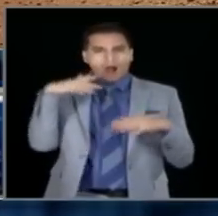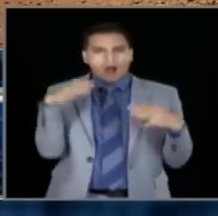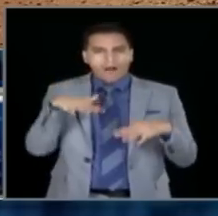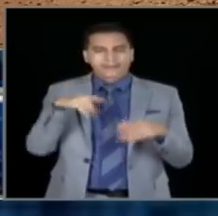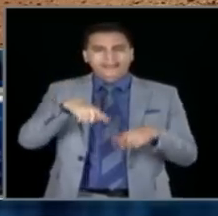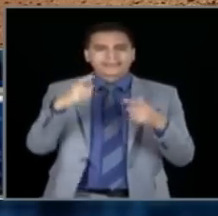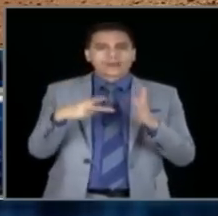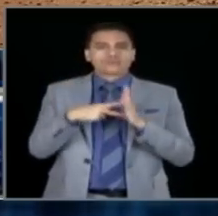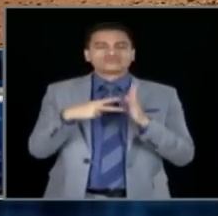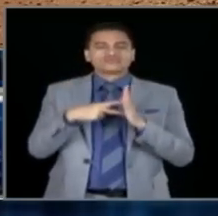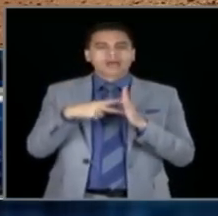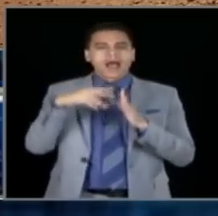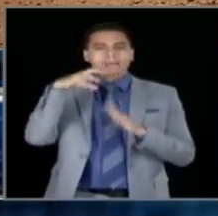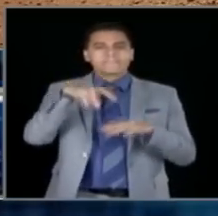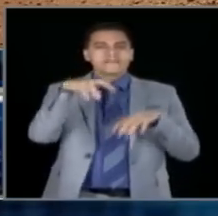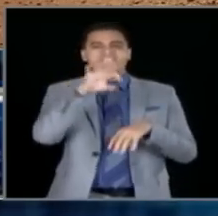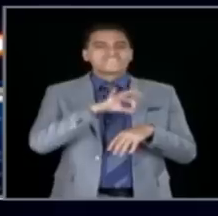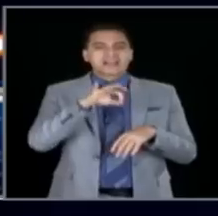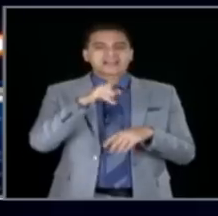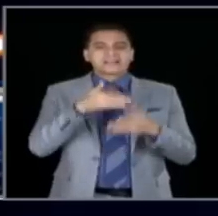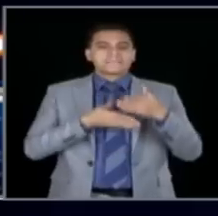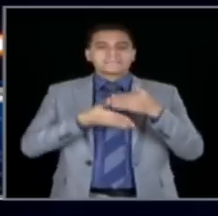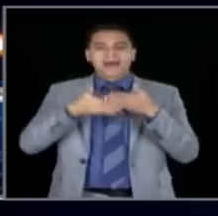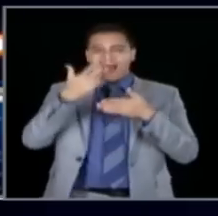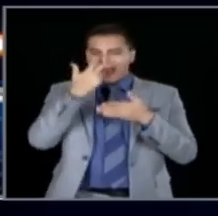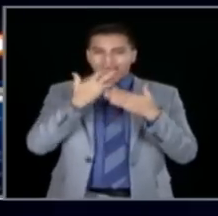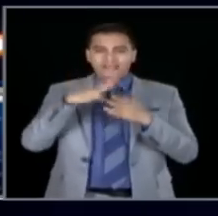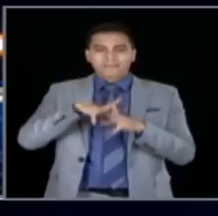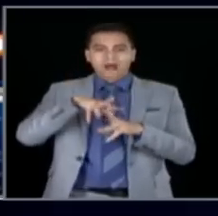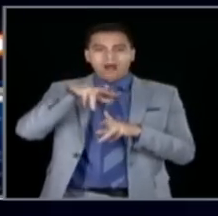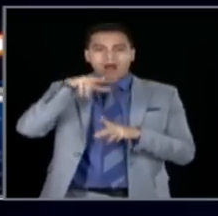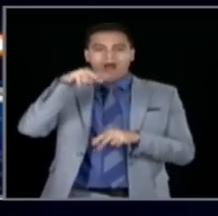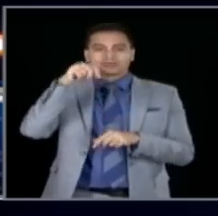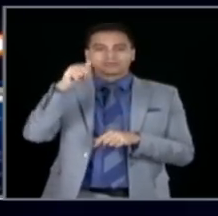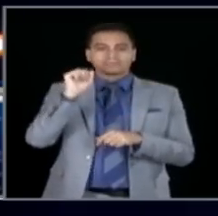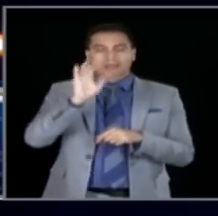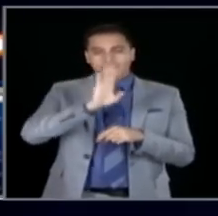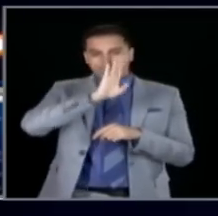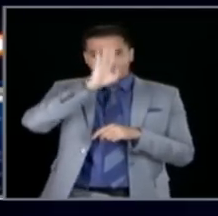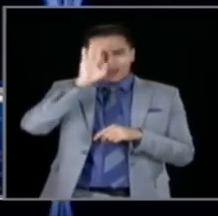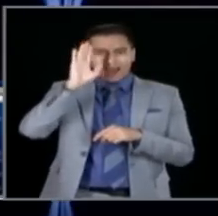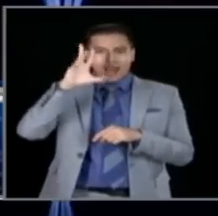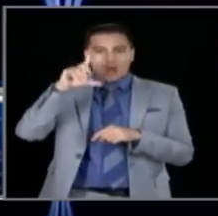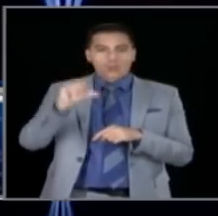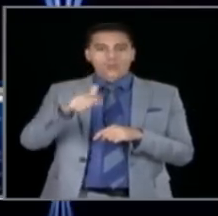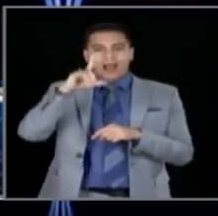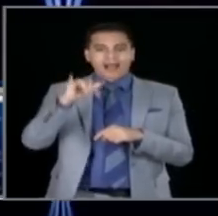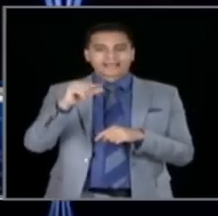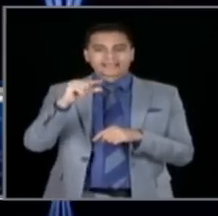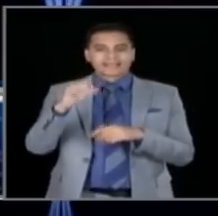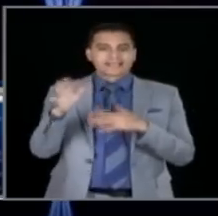شامية اتبنى في عصر الخليفة الوليد ابن عبد الملك.